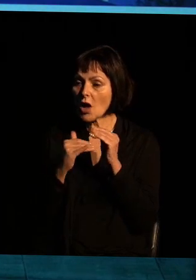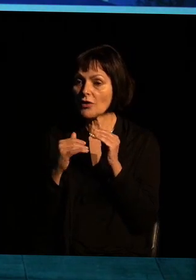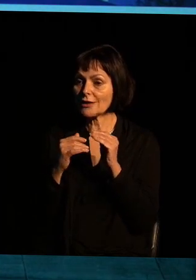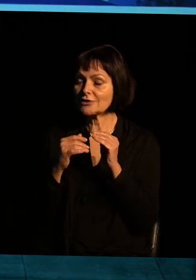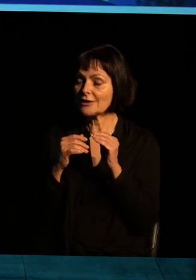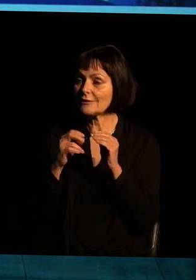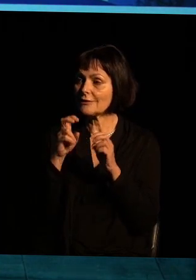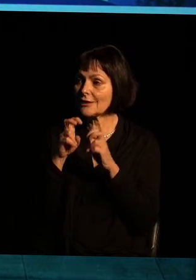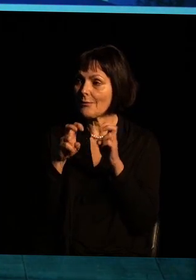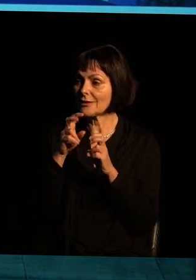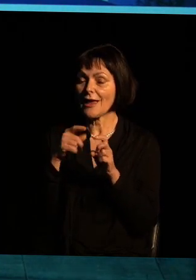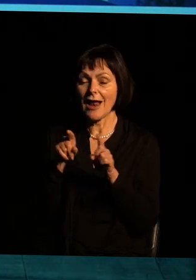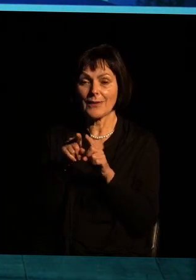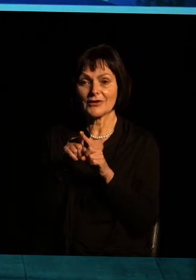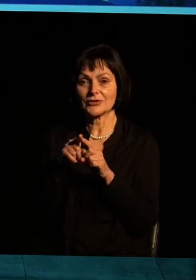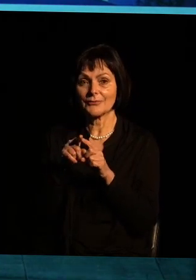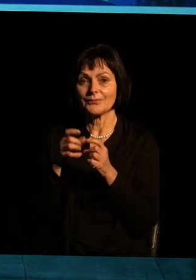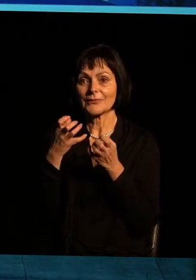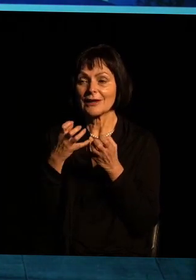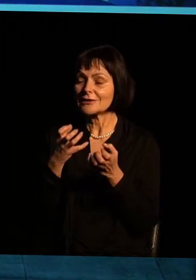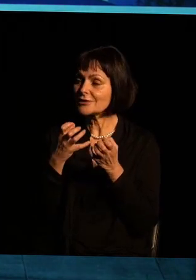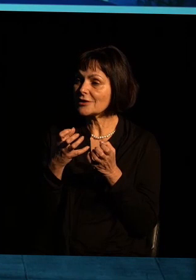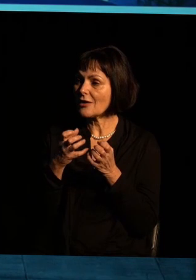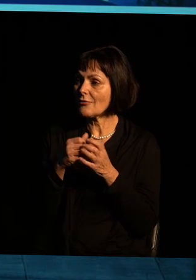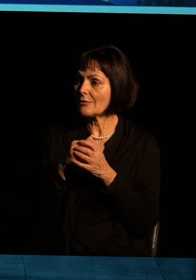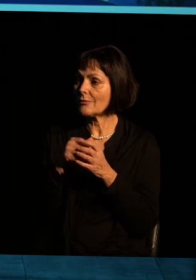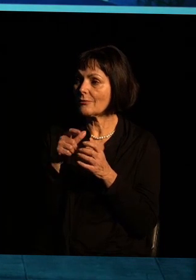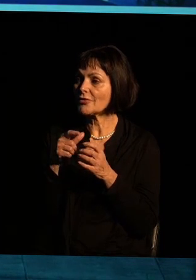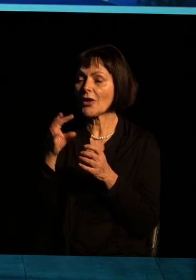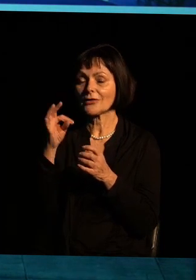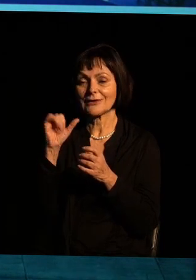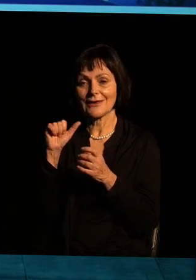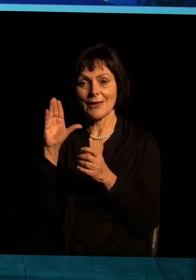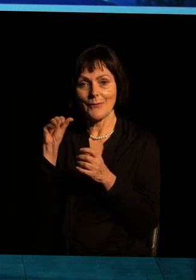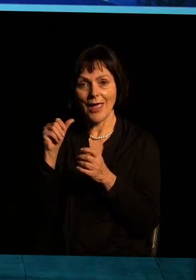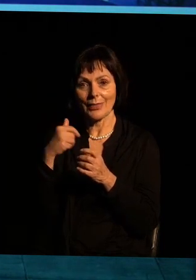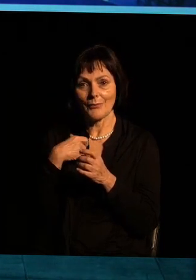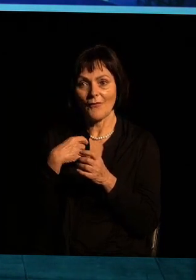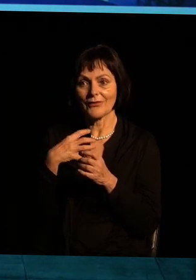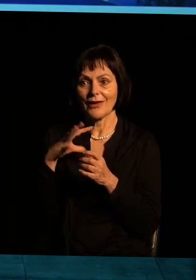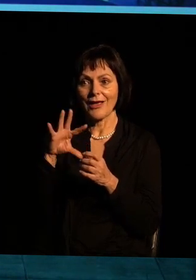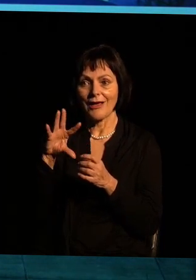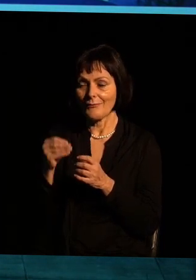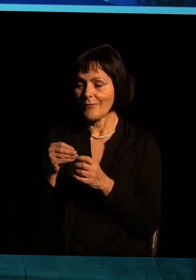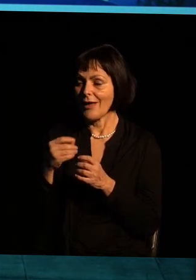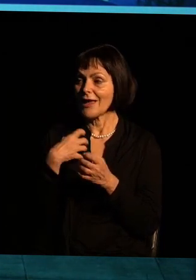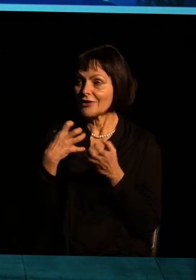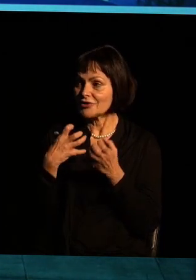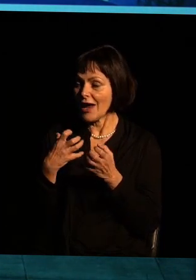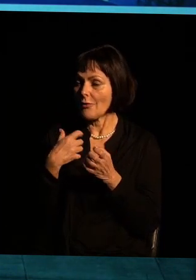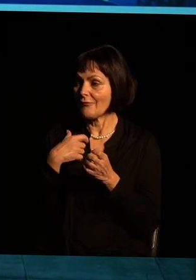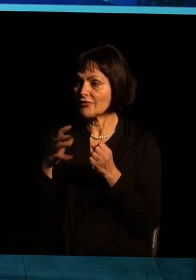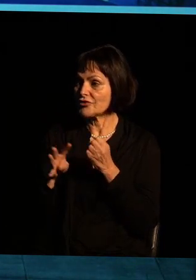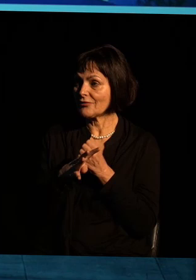gdzie... Ale też mnie ciągnęło, dlatego że to Tybet, no coś egzotycznego, i chciałem tam być. W